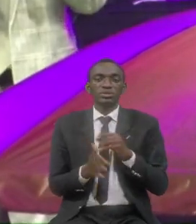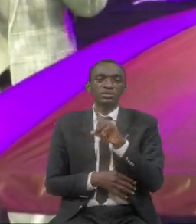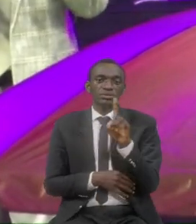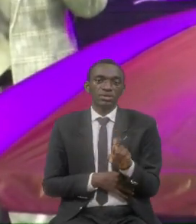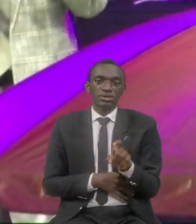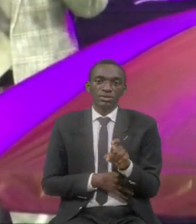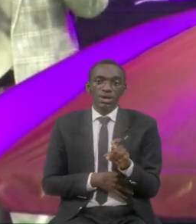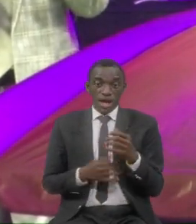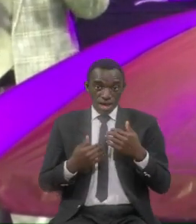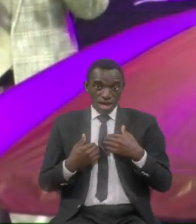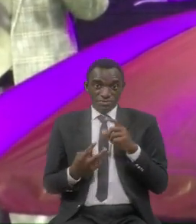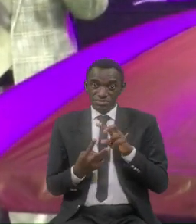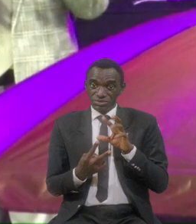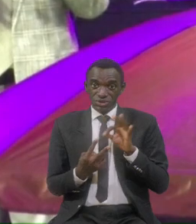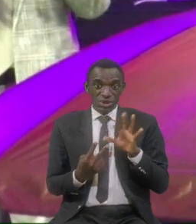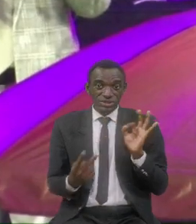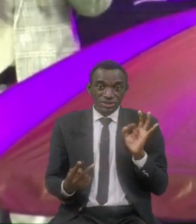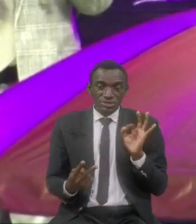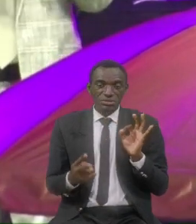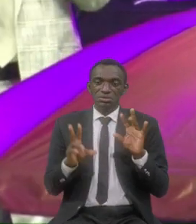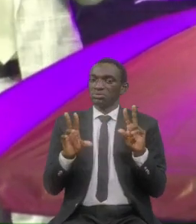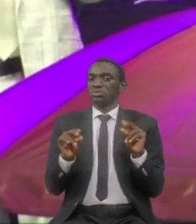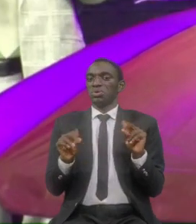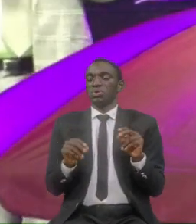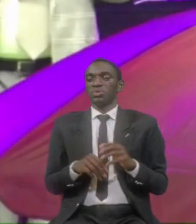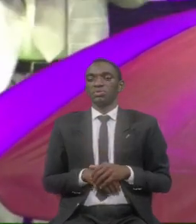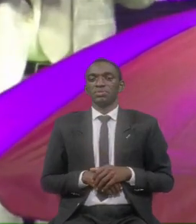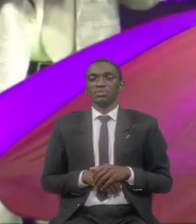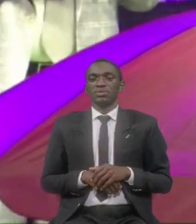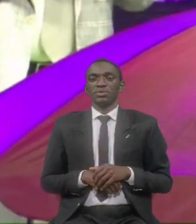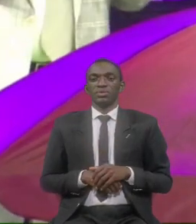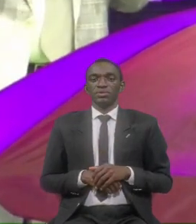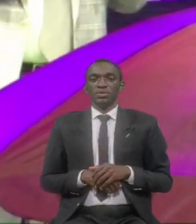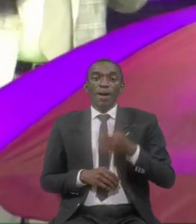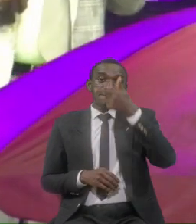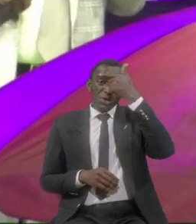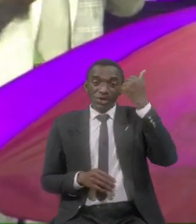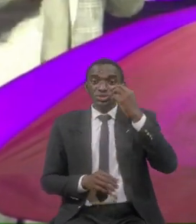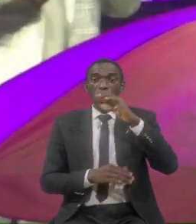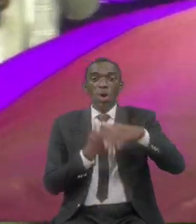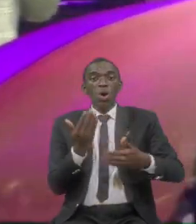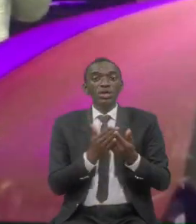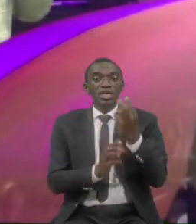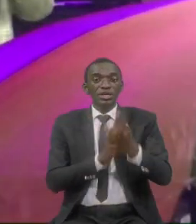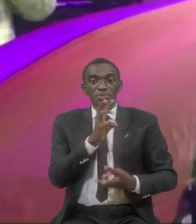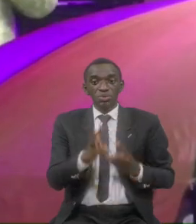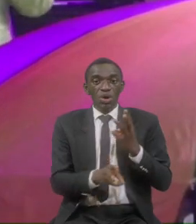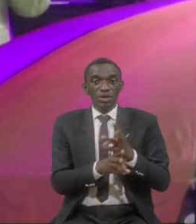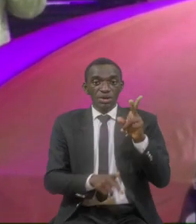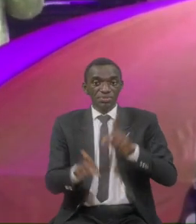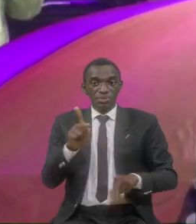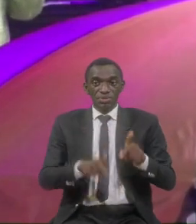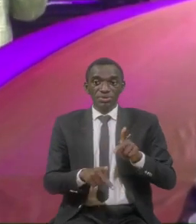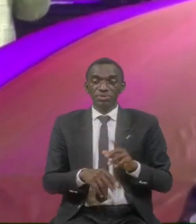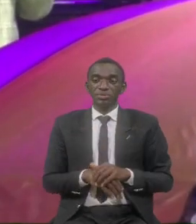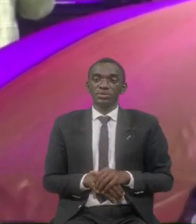no. Pasaylo ako ng umuingon ko wala gilaing pamaagi. Because all the people on earth, og tungod kay ang mga tao sa kalibutan, it's